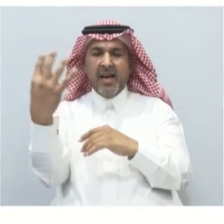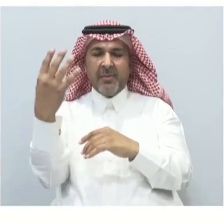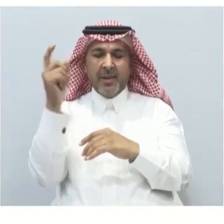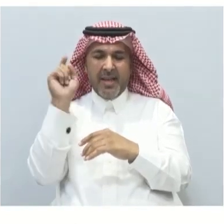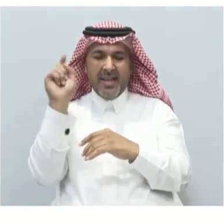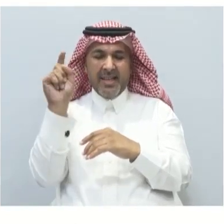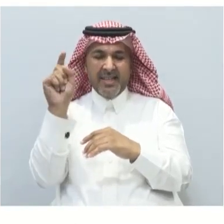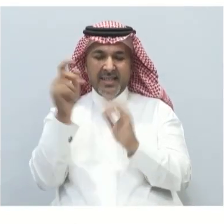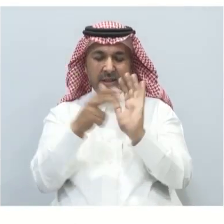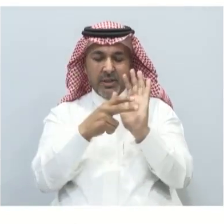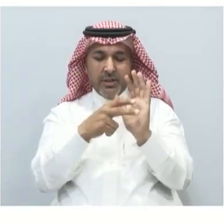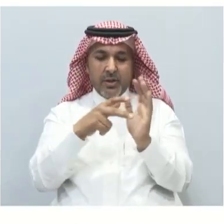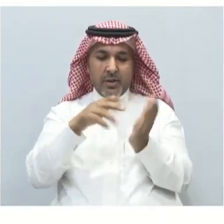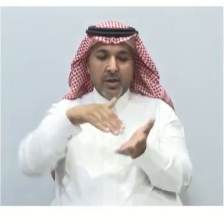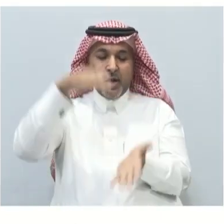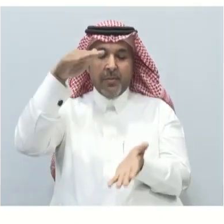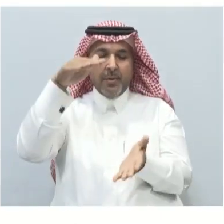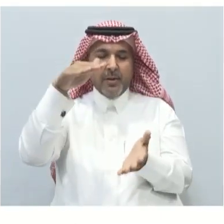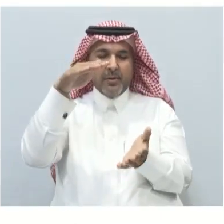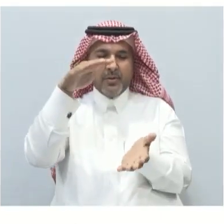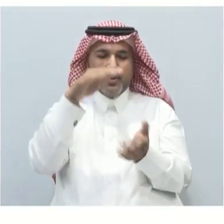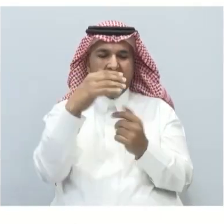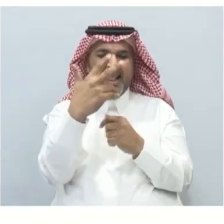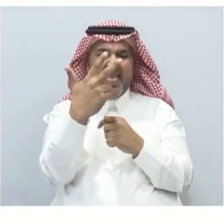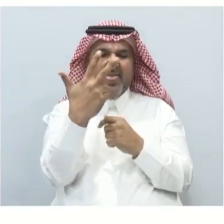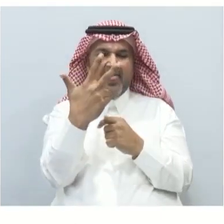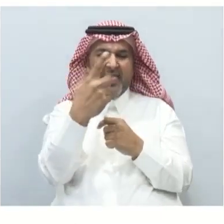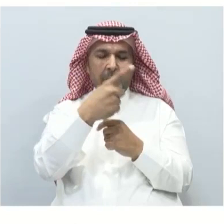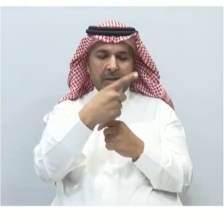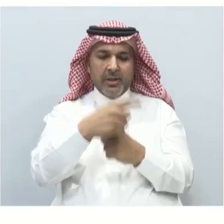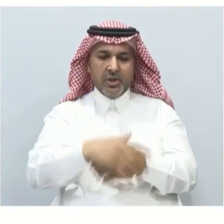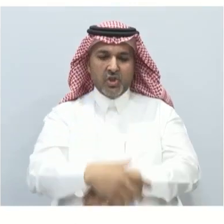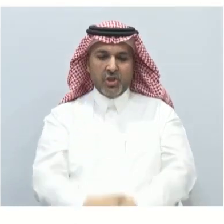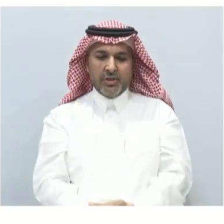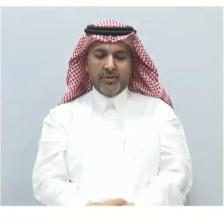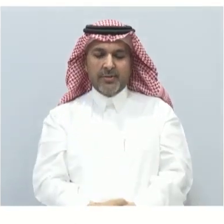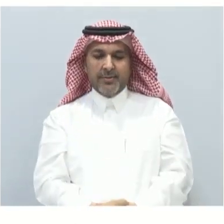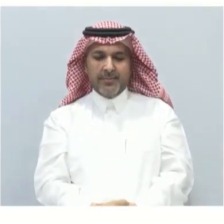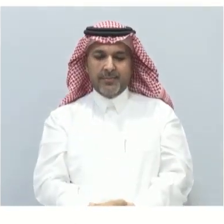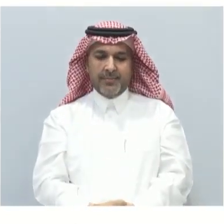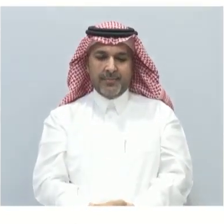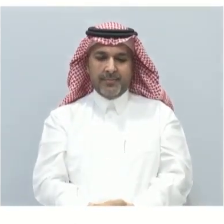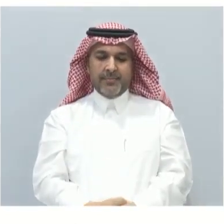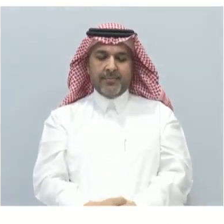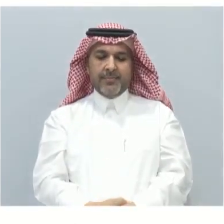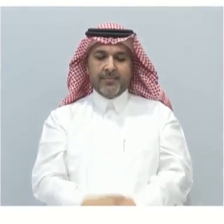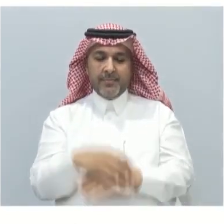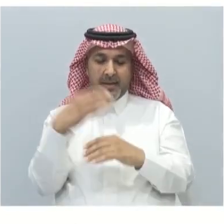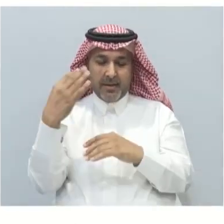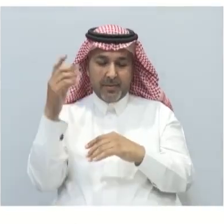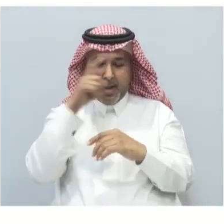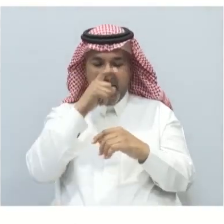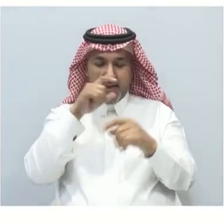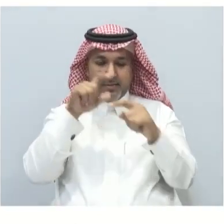ناقص 2 اكس اكبر من وهنا عندك 6 زئ 12 يصير 4 اكس اكبر